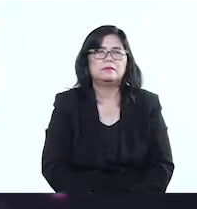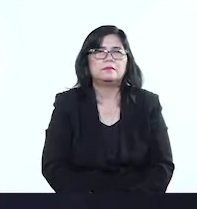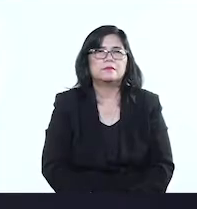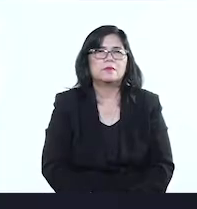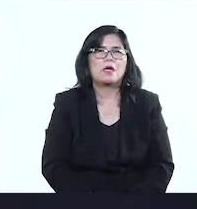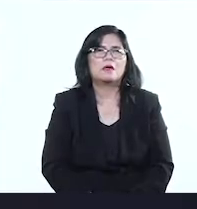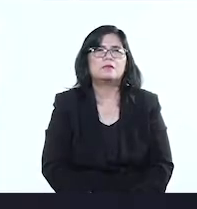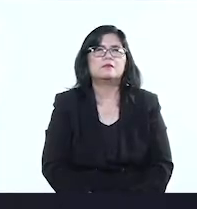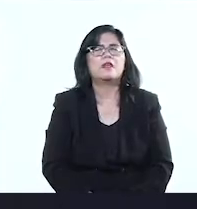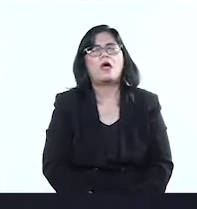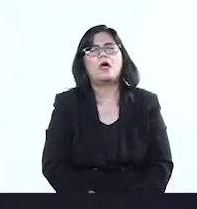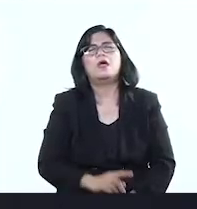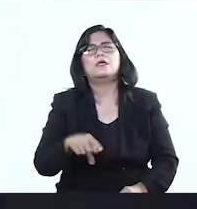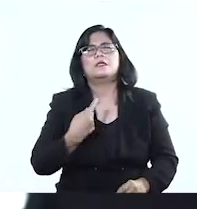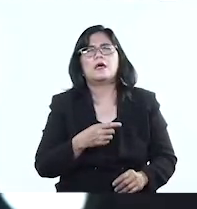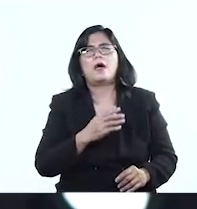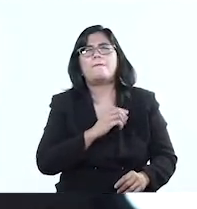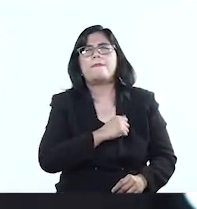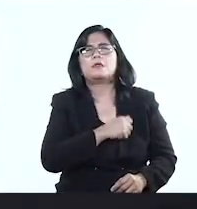Hai sebagai bangsa modern